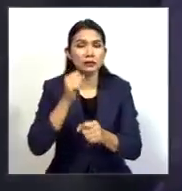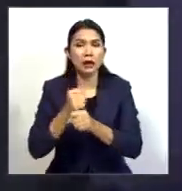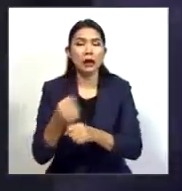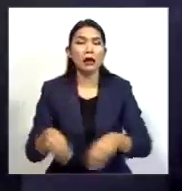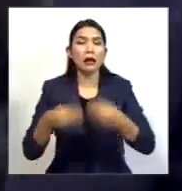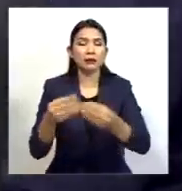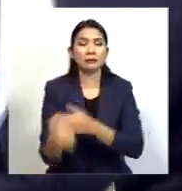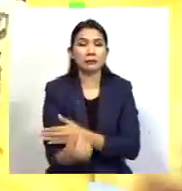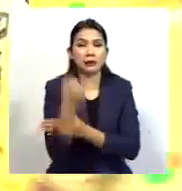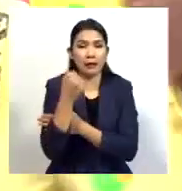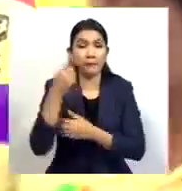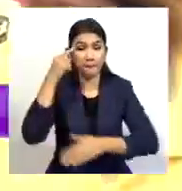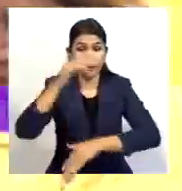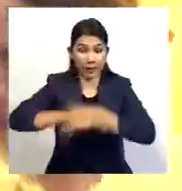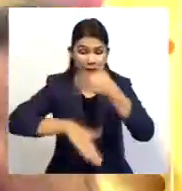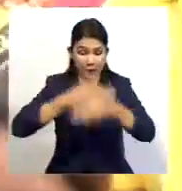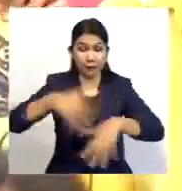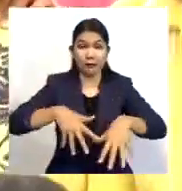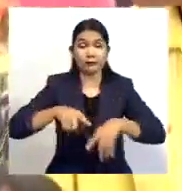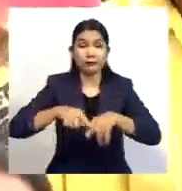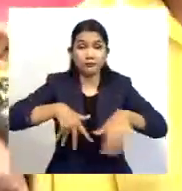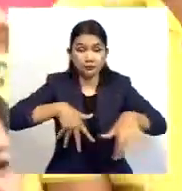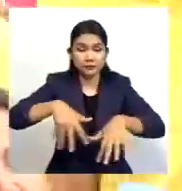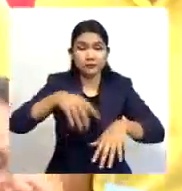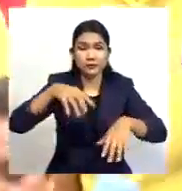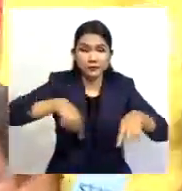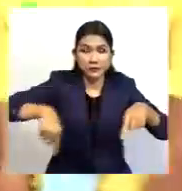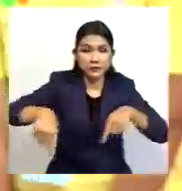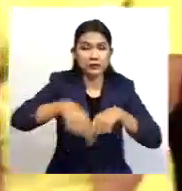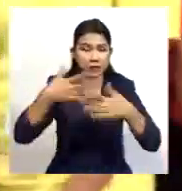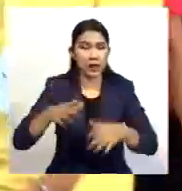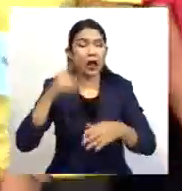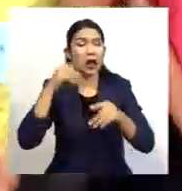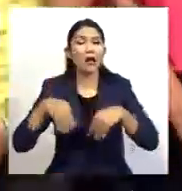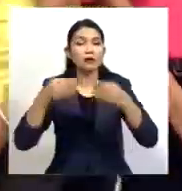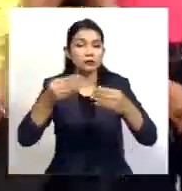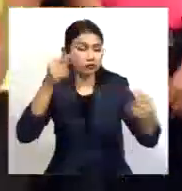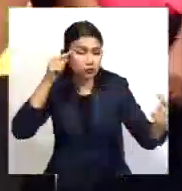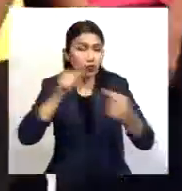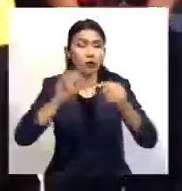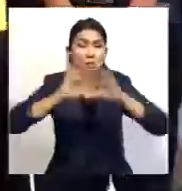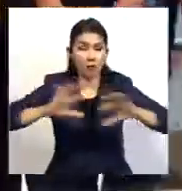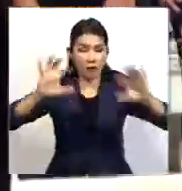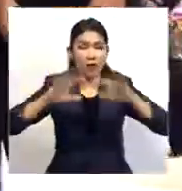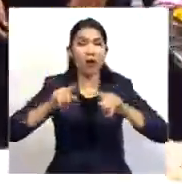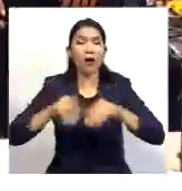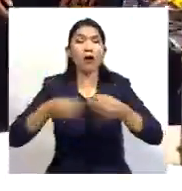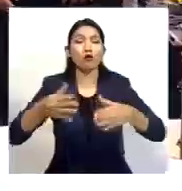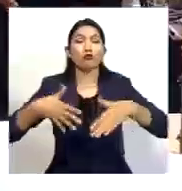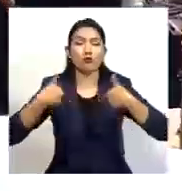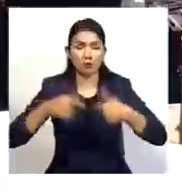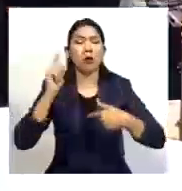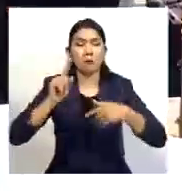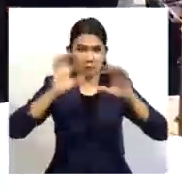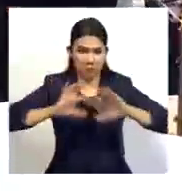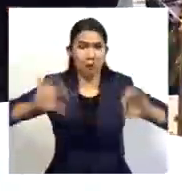ปสู่การพัฒนาพื้นที่และทำให้ประชาชนมีความสุขตามความตั้งใจของรัฐบาลและถึงแม้ว่ารัฐบาลจะต้องใช้งบประมาณจ